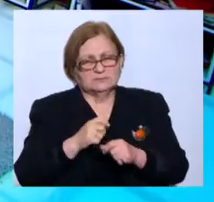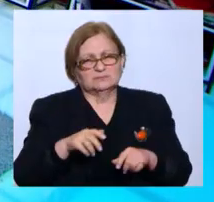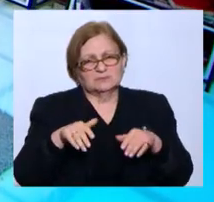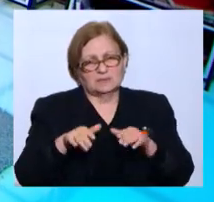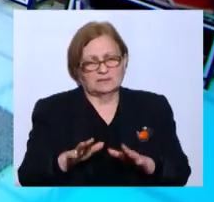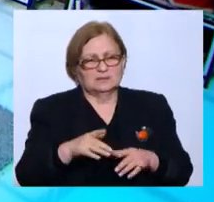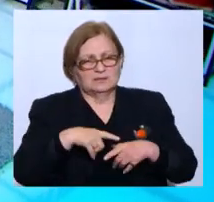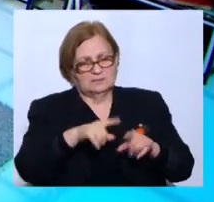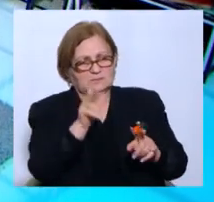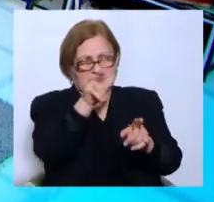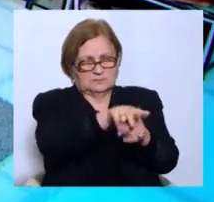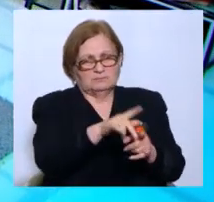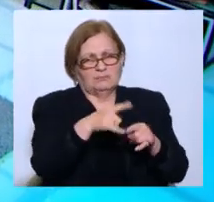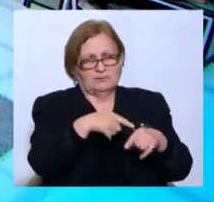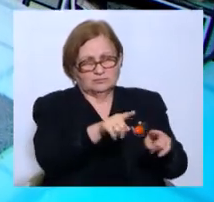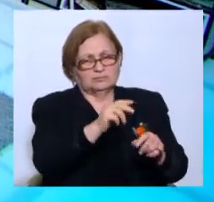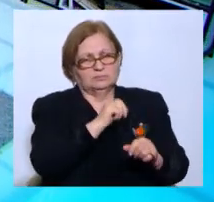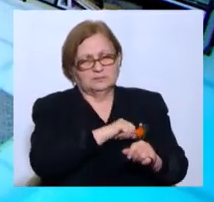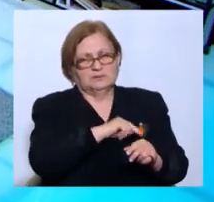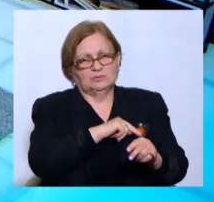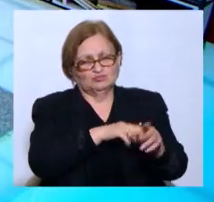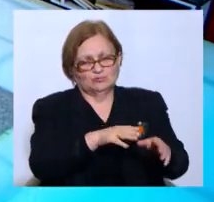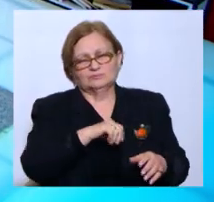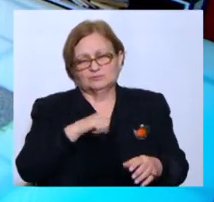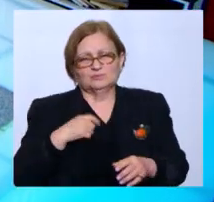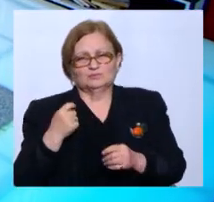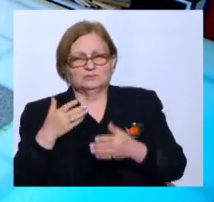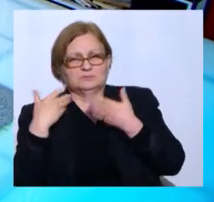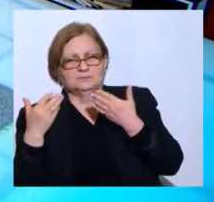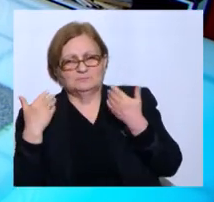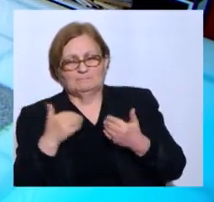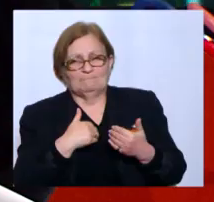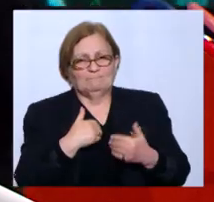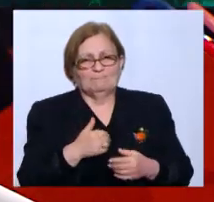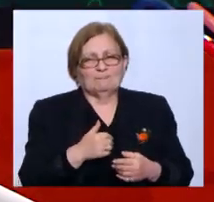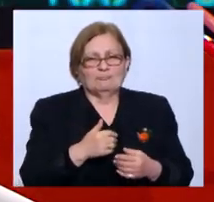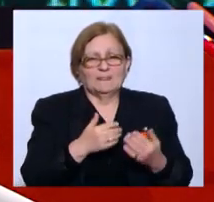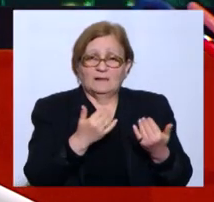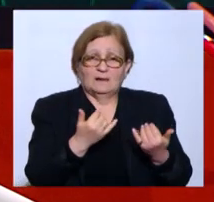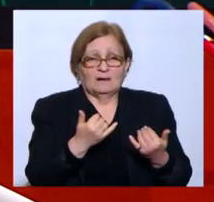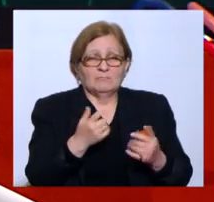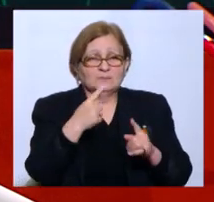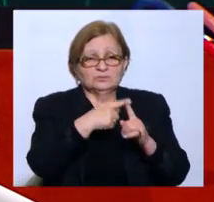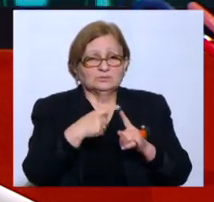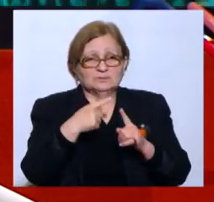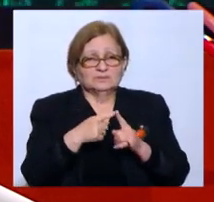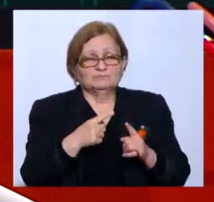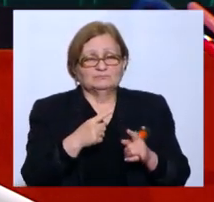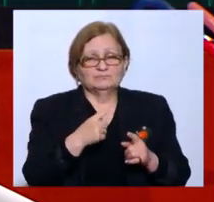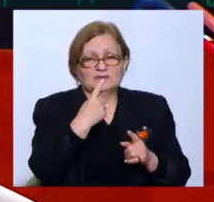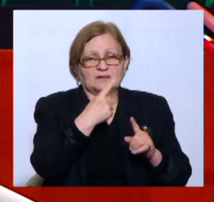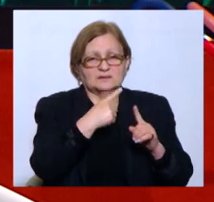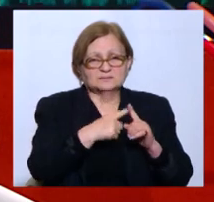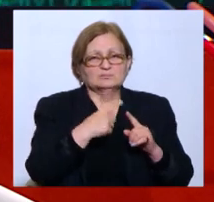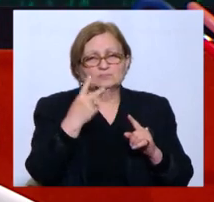გადაწყვიტა, რომ ბავშვები დაესაქმებინა, მასწავლებელმაც გადაწყვიტა. და ჯერ უთხრა, რომ აბა შეკრიბეთ რიცხვები ერთიდან ასე, ერთს